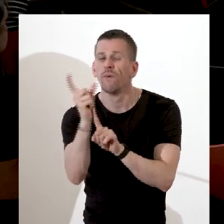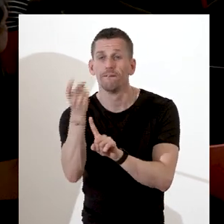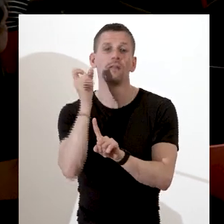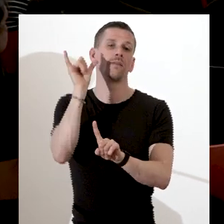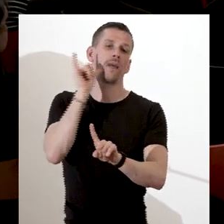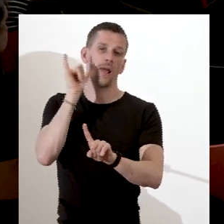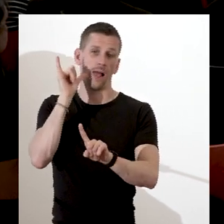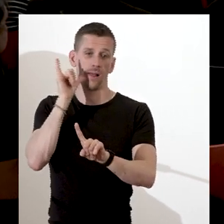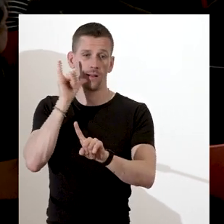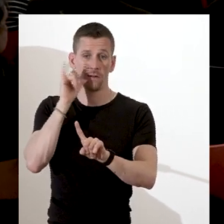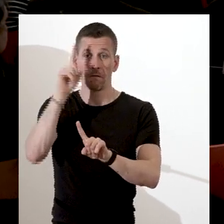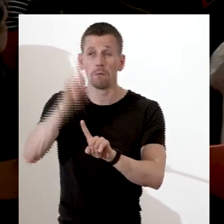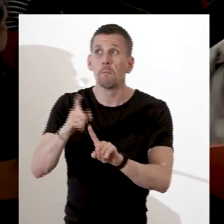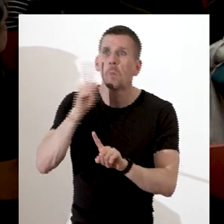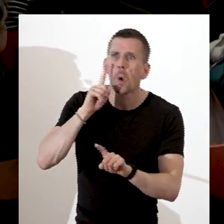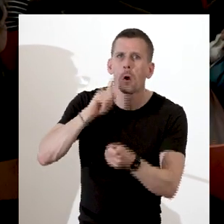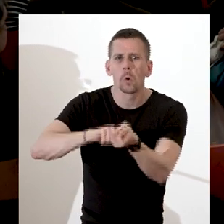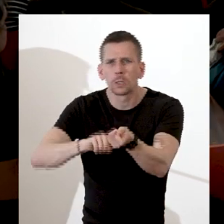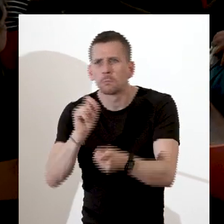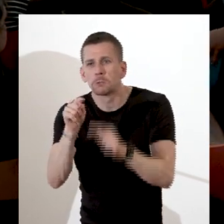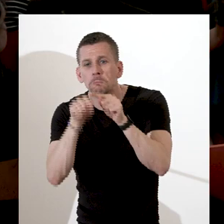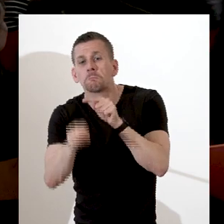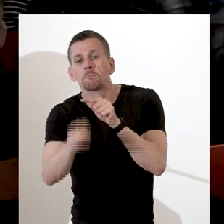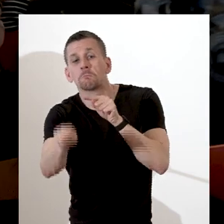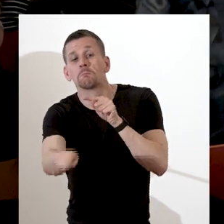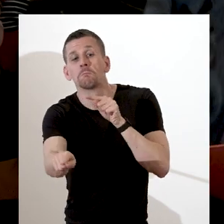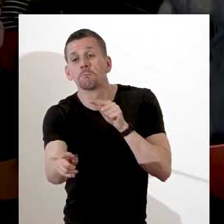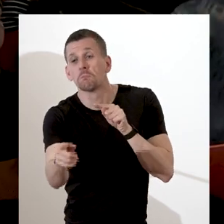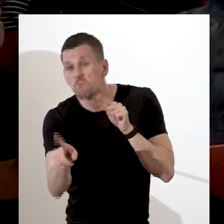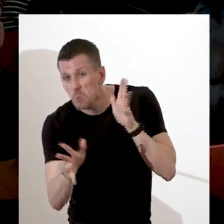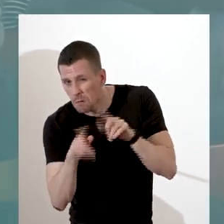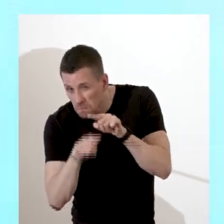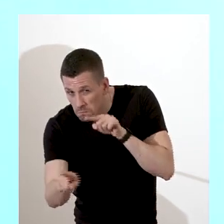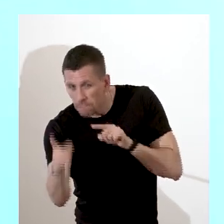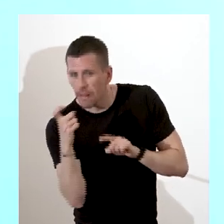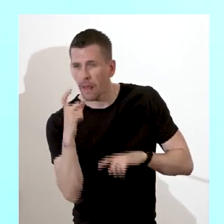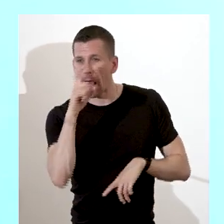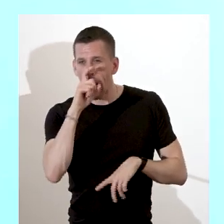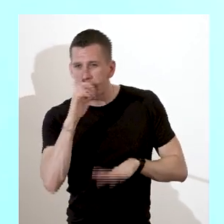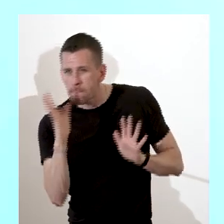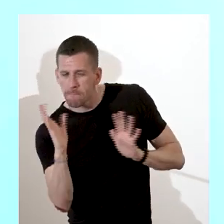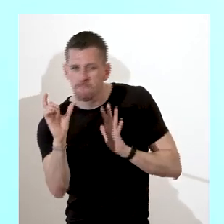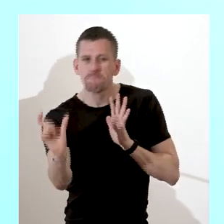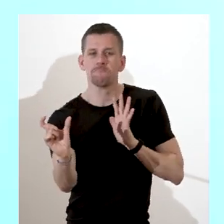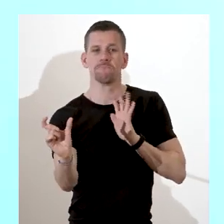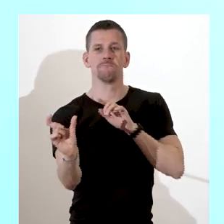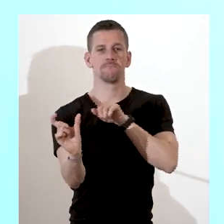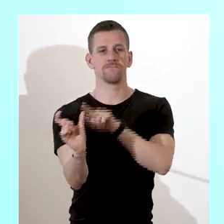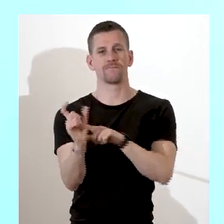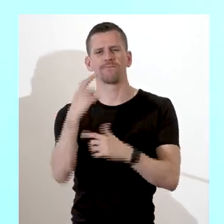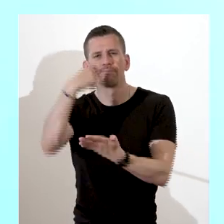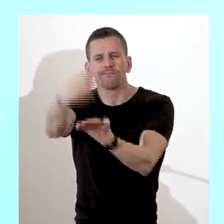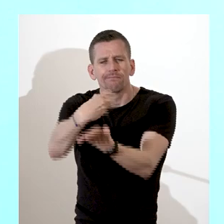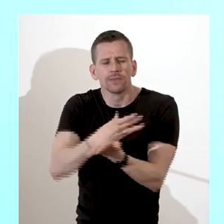incertaine et pourrait venir de l'arabe et vouloir dire bouffonnerie. Avant de devenir des figures ornementales